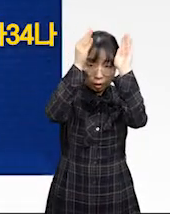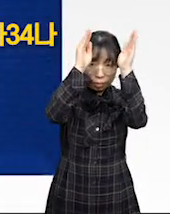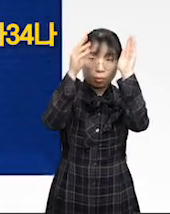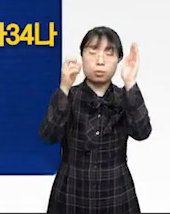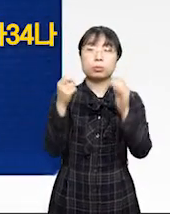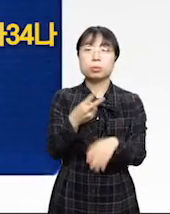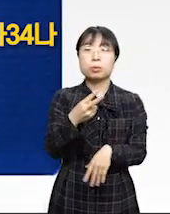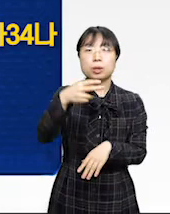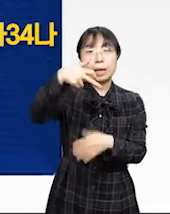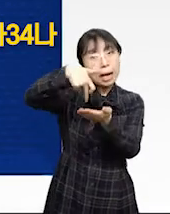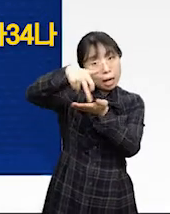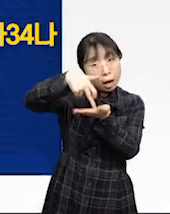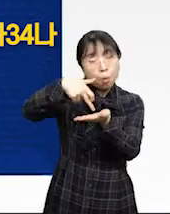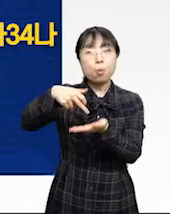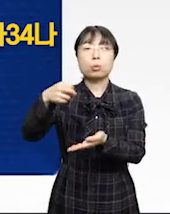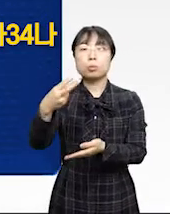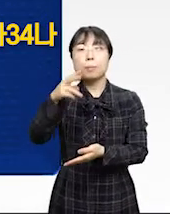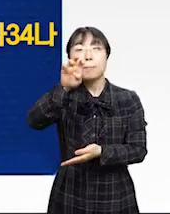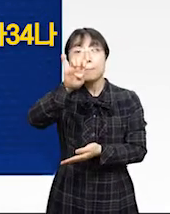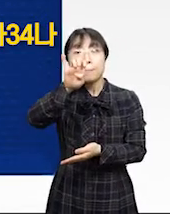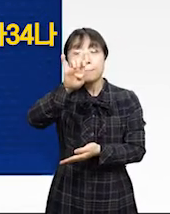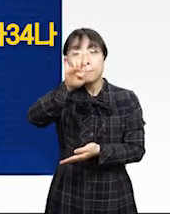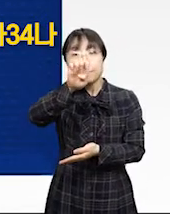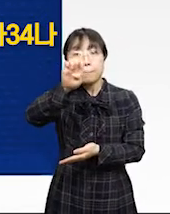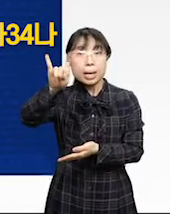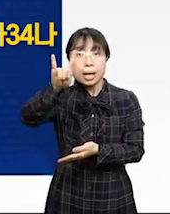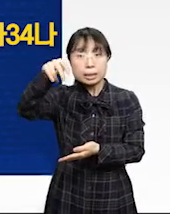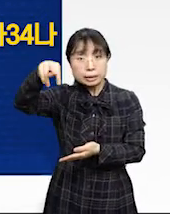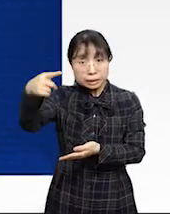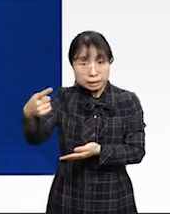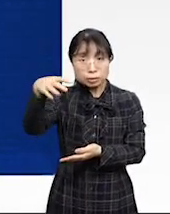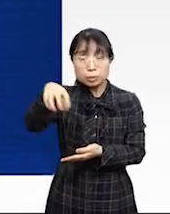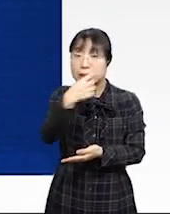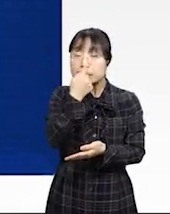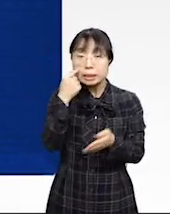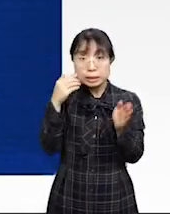패스 등의 인증기관에서 인증받아 사용하실 수 있습니다.